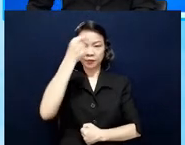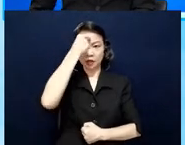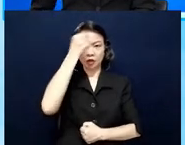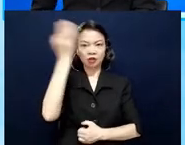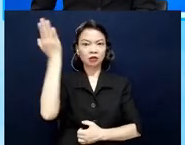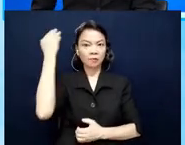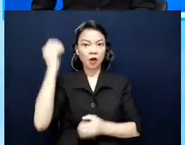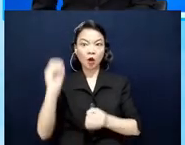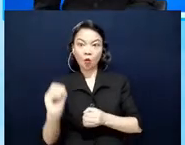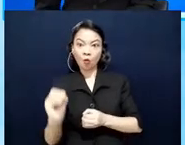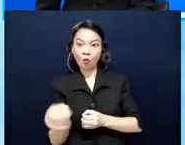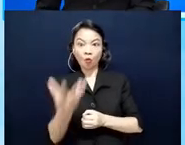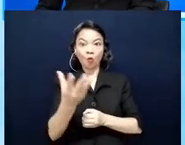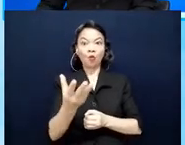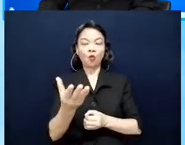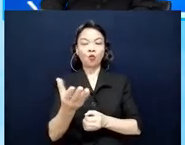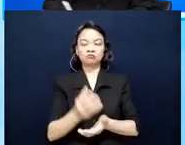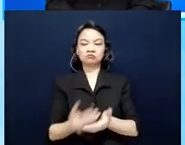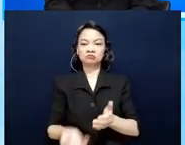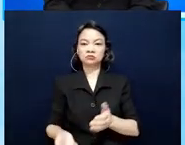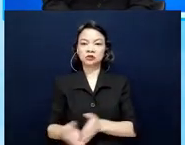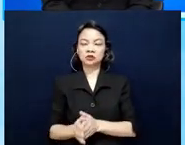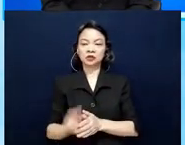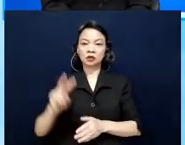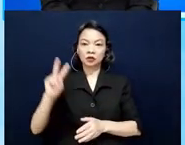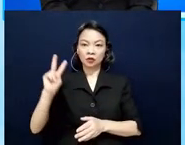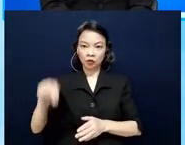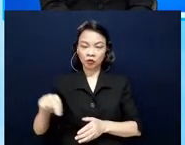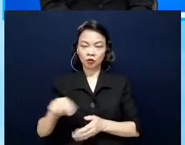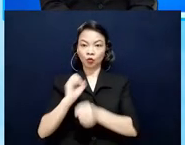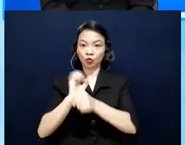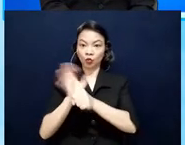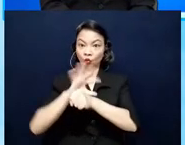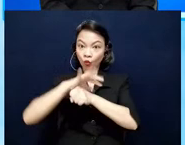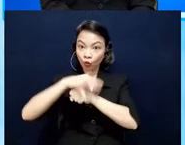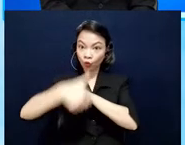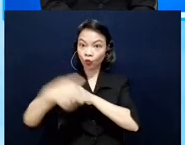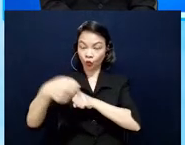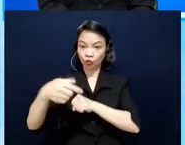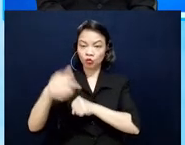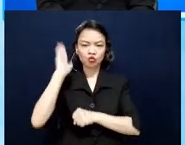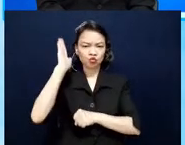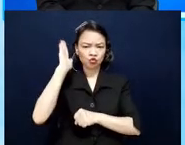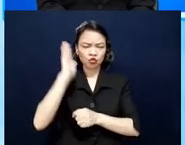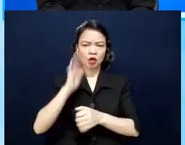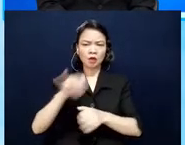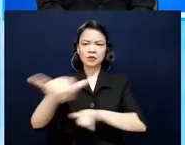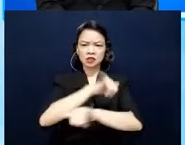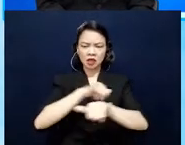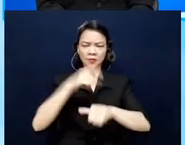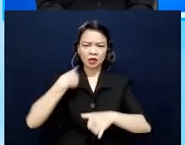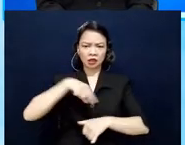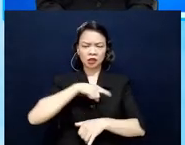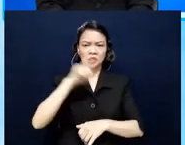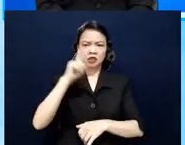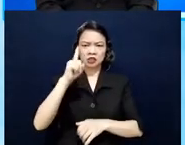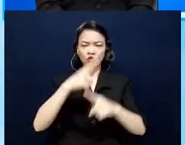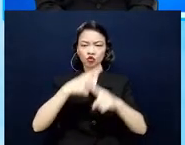muncul kembali atau juga penyakit baru seperti COVID-19 yang sudah bersama kita 1,5 tahun